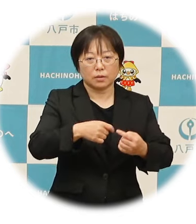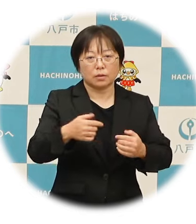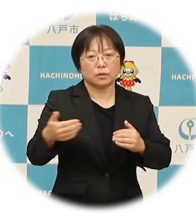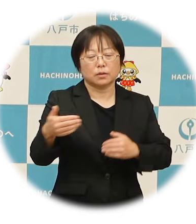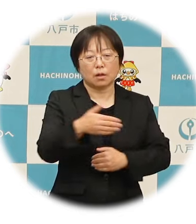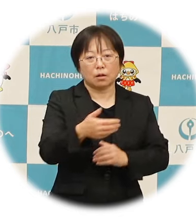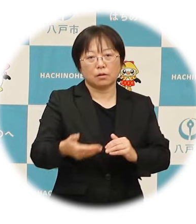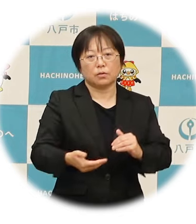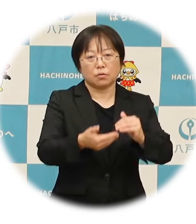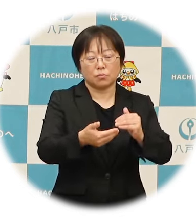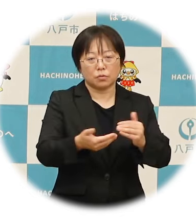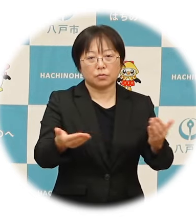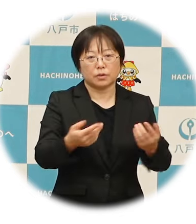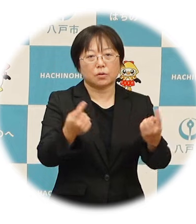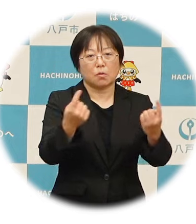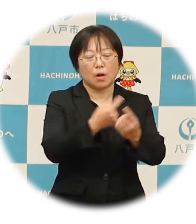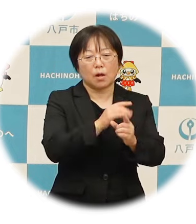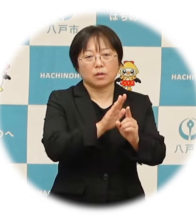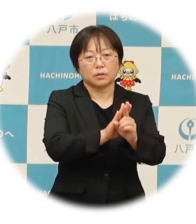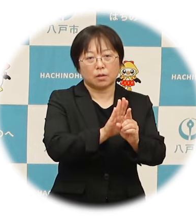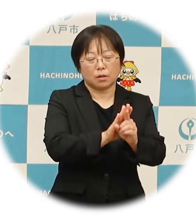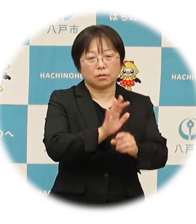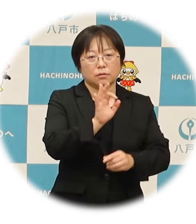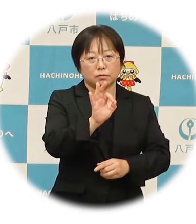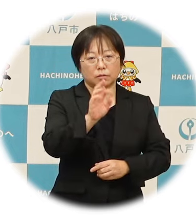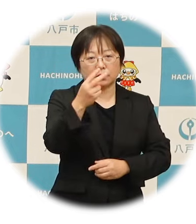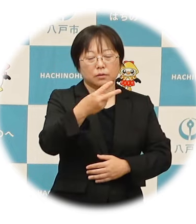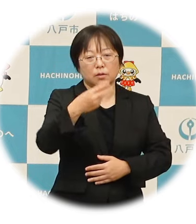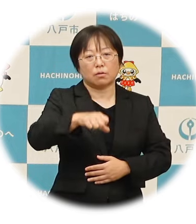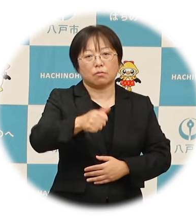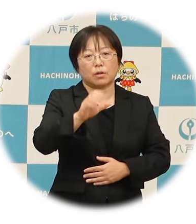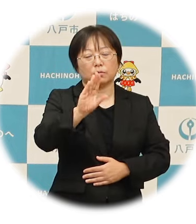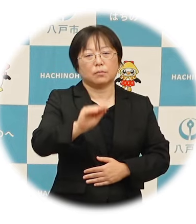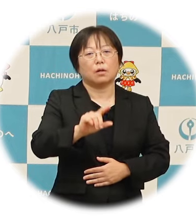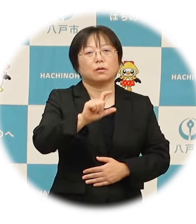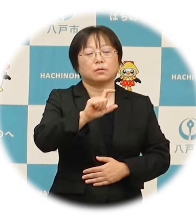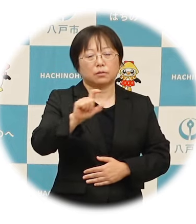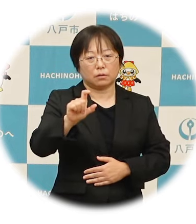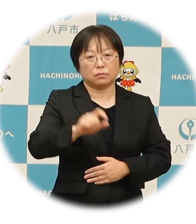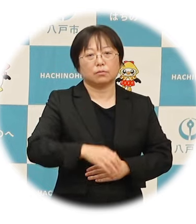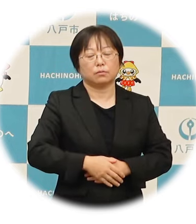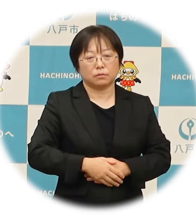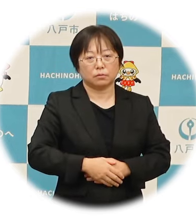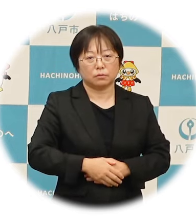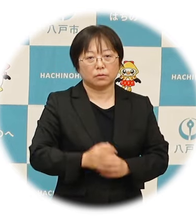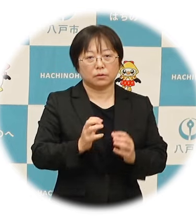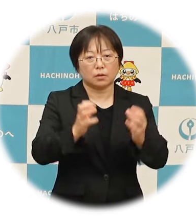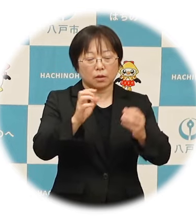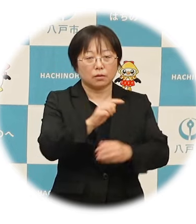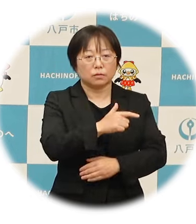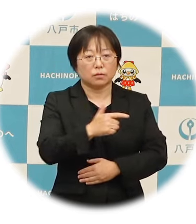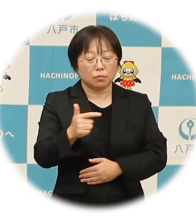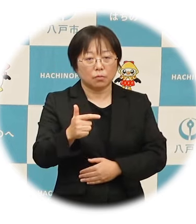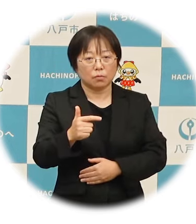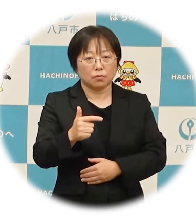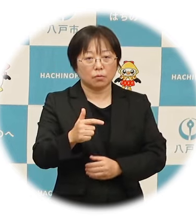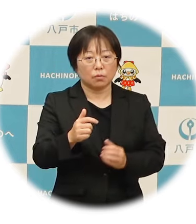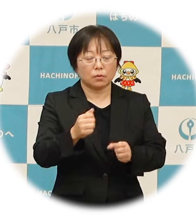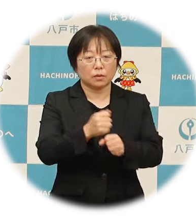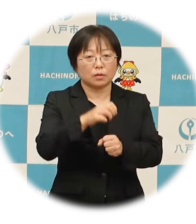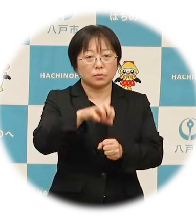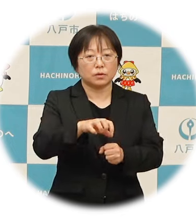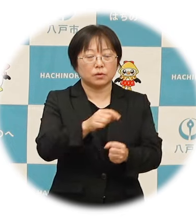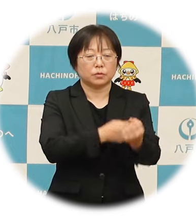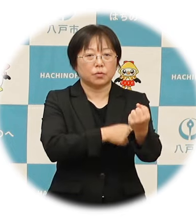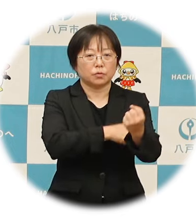養殖事業化支援補助金2500万円、野菜等産地力